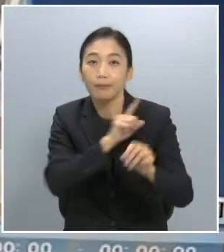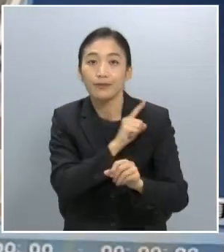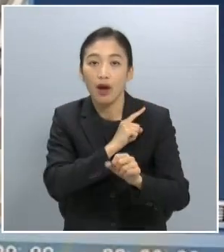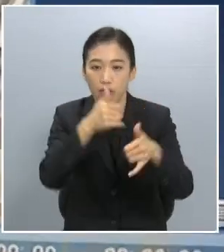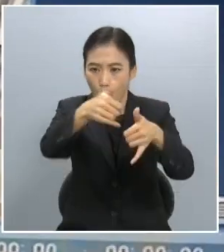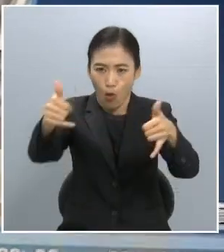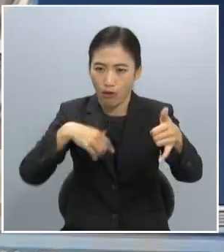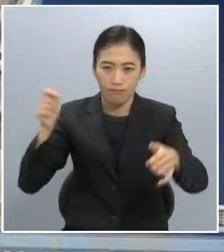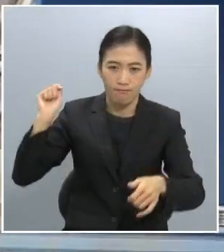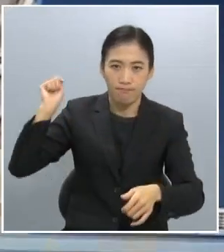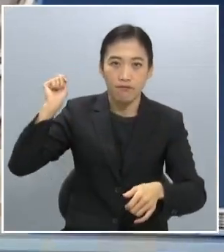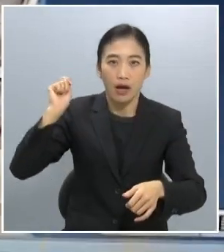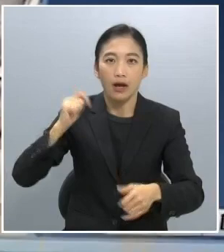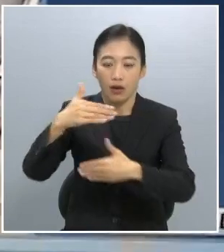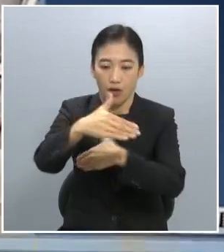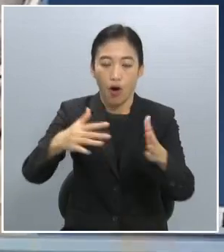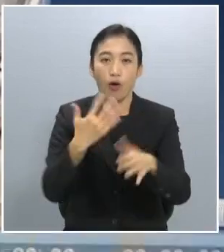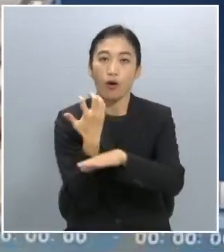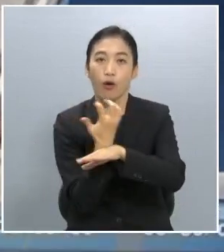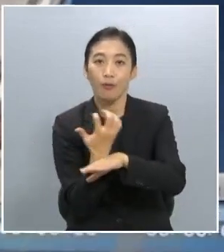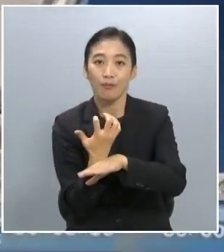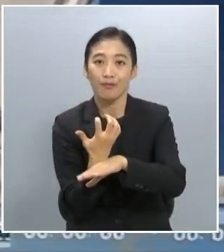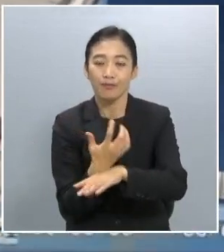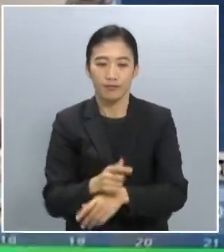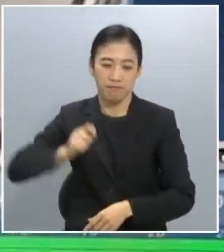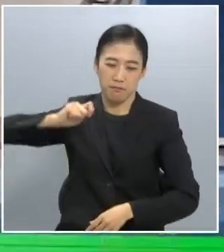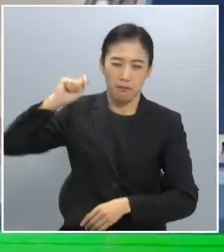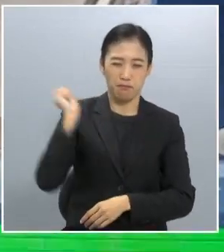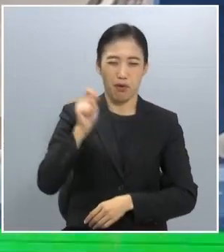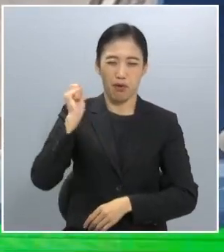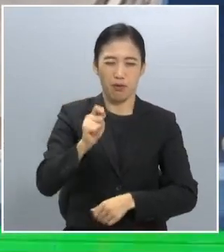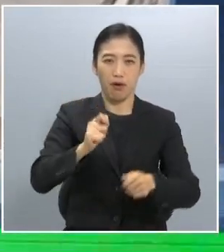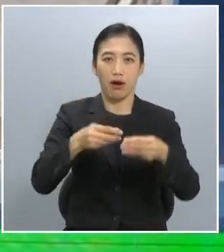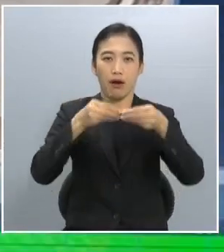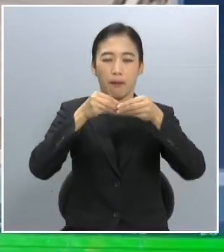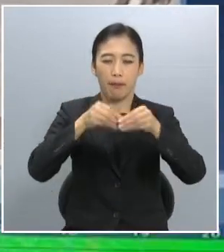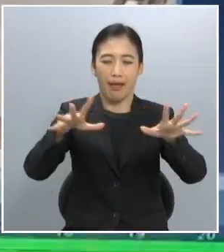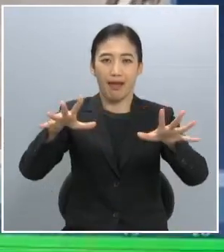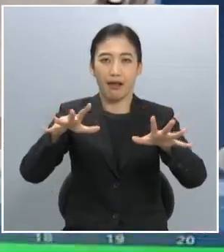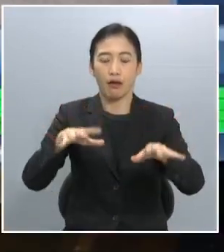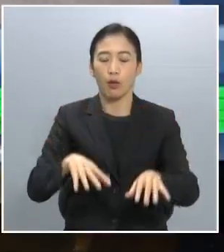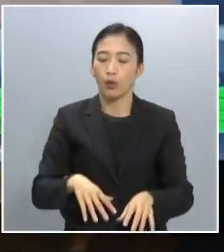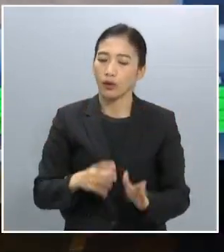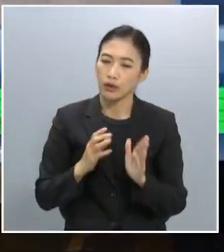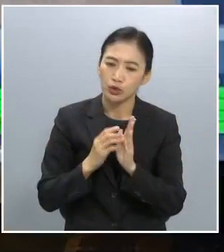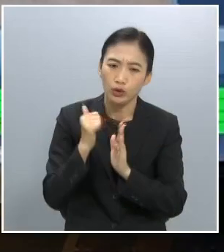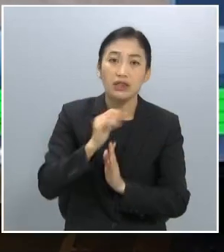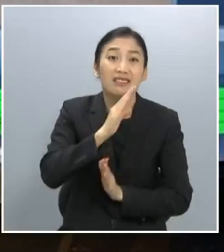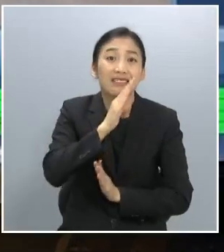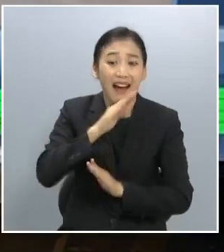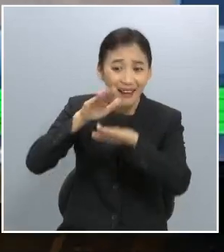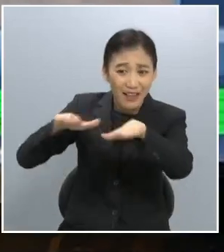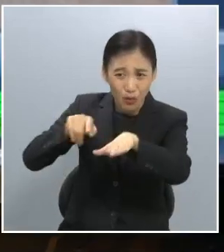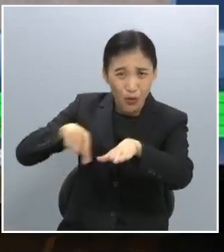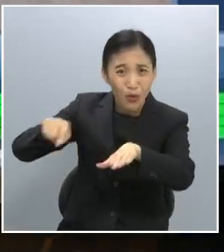รียนทุบประตูกระจกแตกไปหนึ่งบานแล้วออกไปนี่ถ้ามีเด็กจะทำกันยังไงตำรวจ